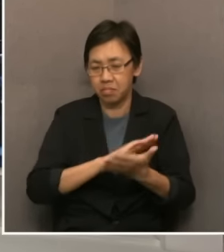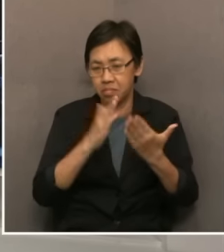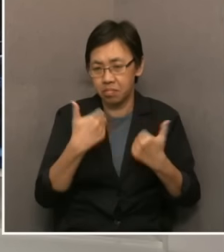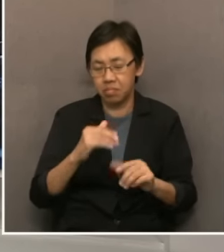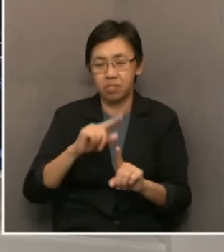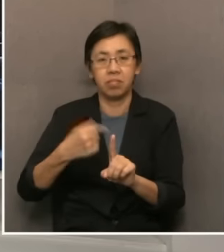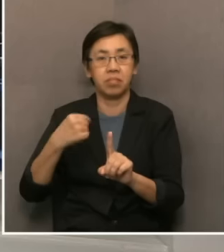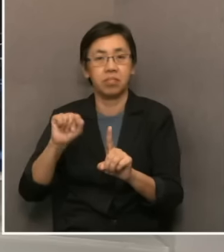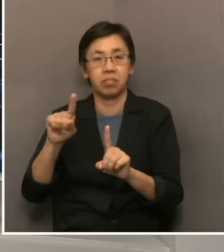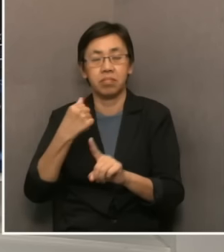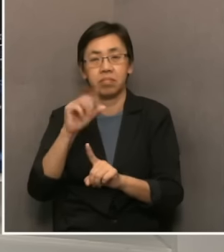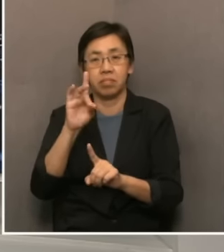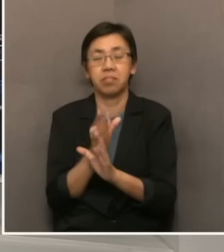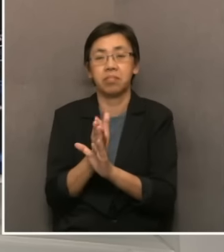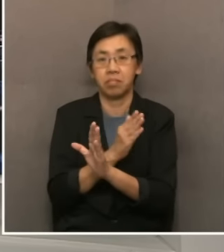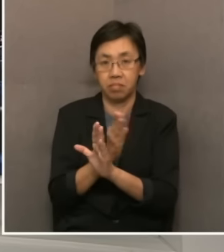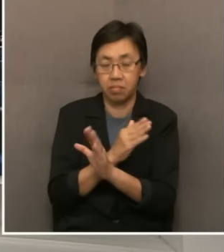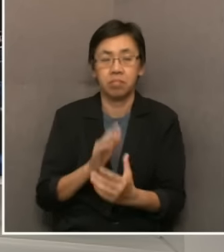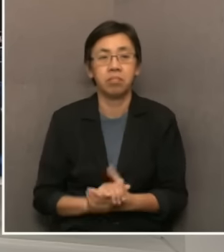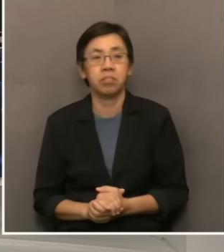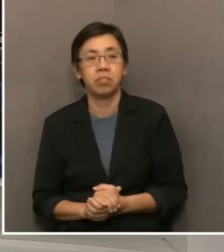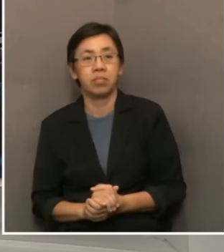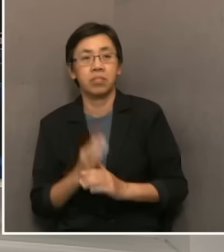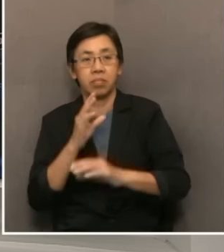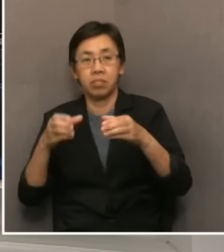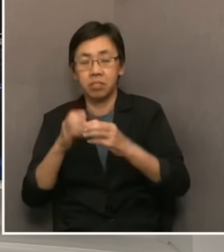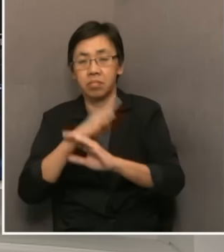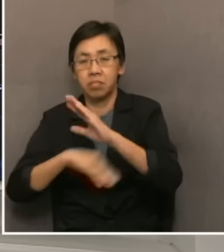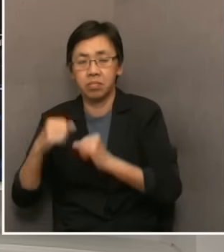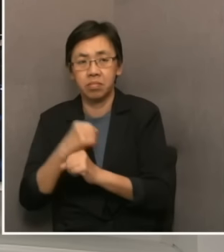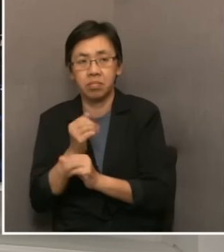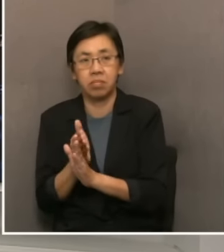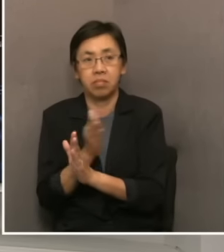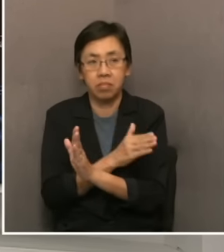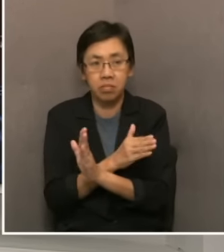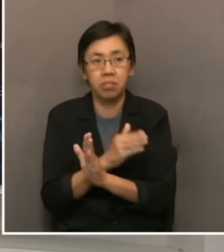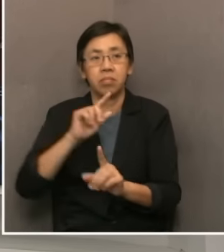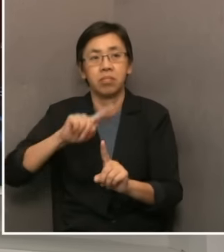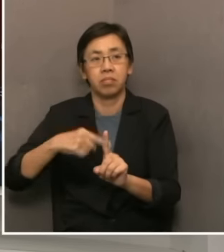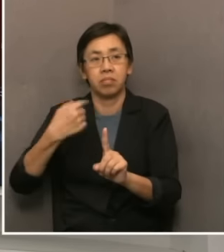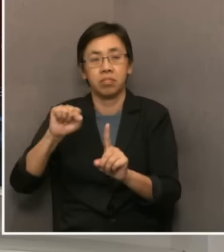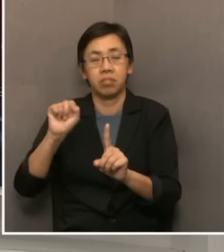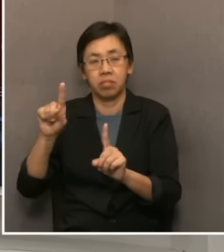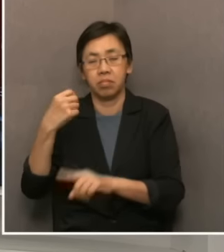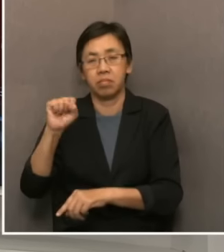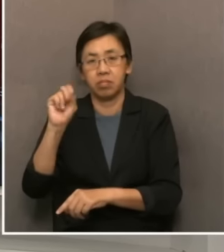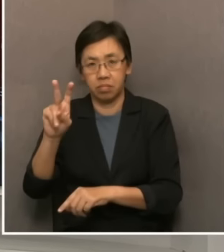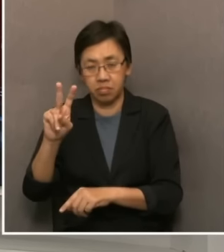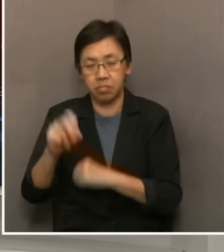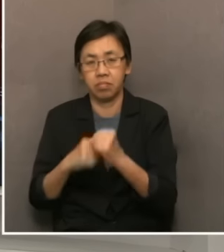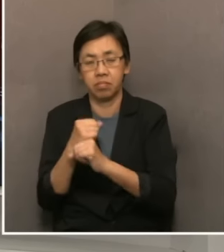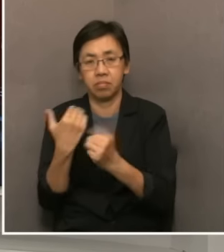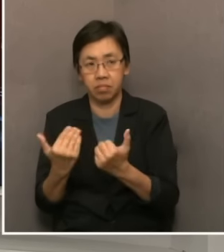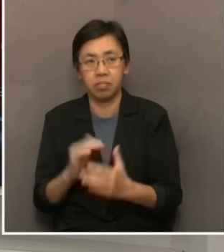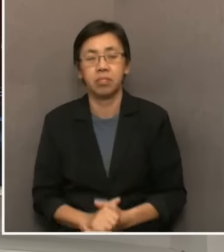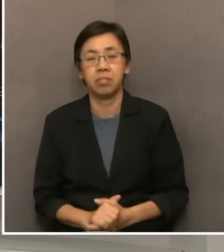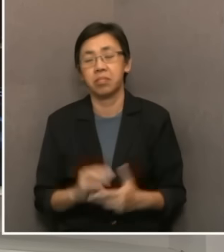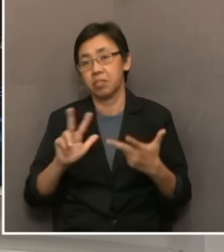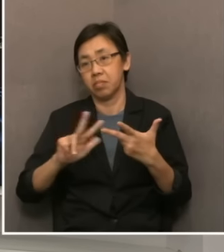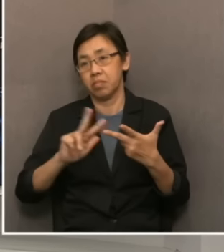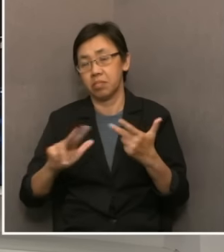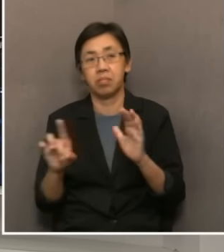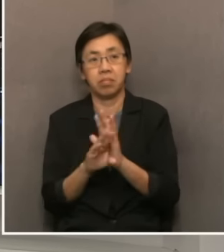กายนนะคะส่วนกลุ่มของคนพิการค่ะทำให้แล้วเสร็จภายในวันที่12พฤศจิกายนค่ะรอบสุดท้ายค่ะร